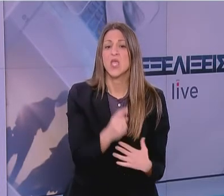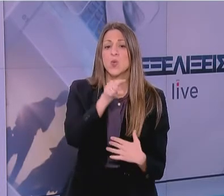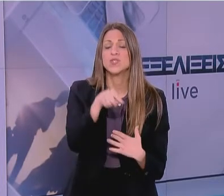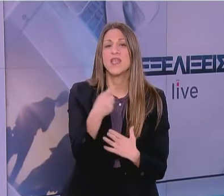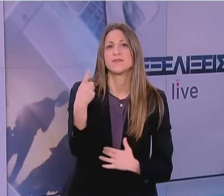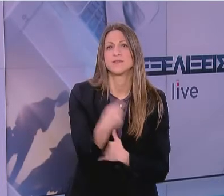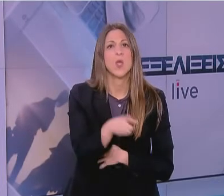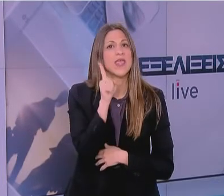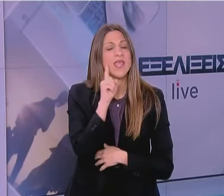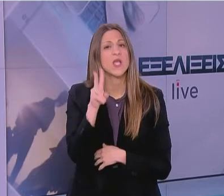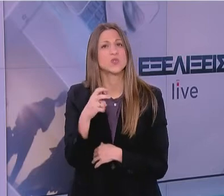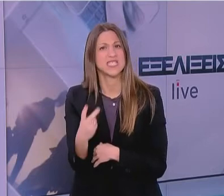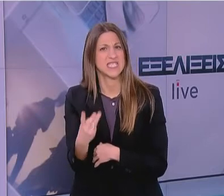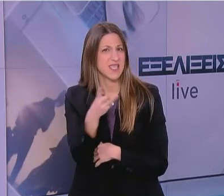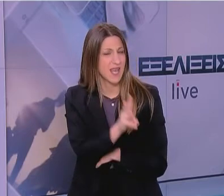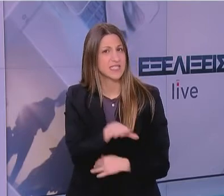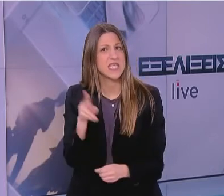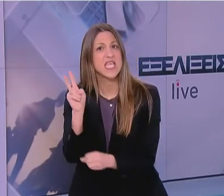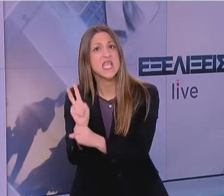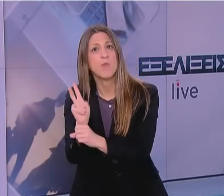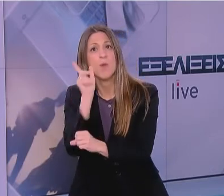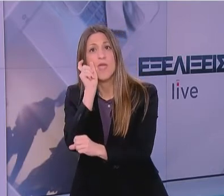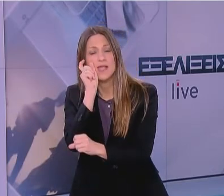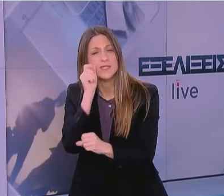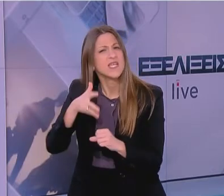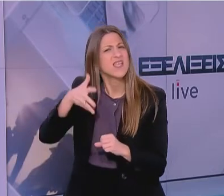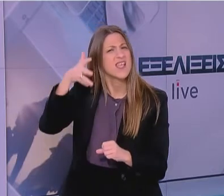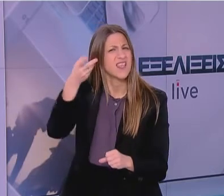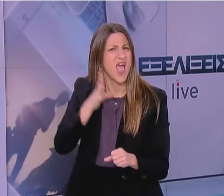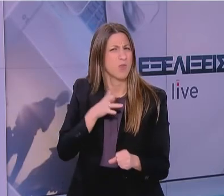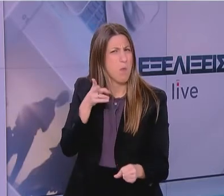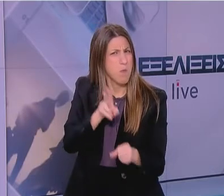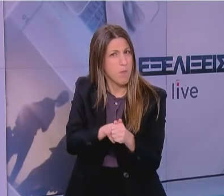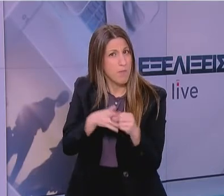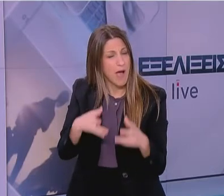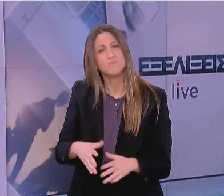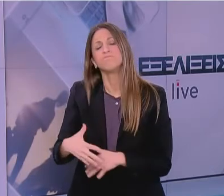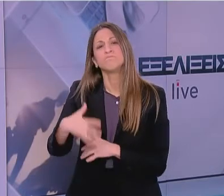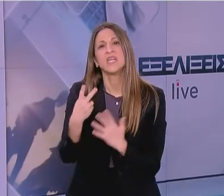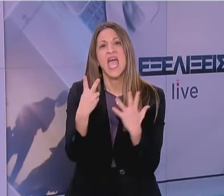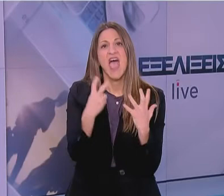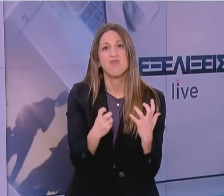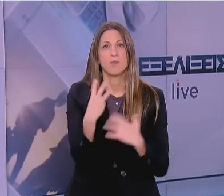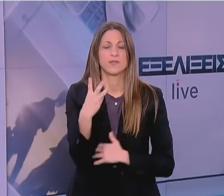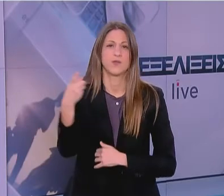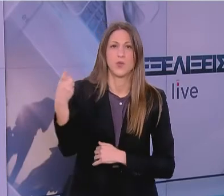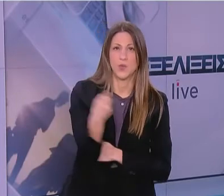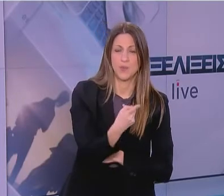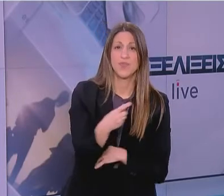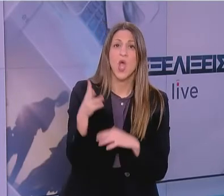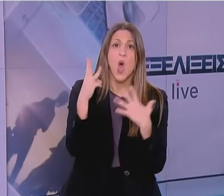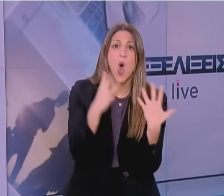23, είναι γυναίκες και οι υπόλοιποι άνδρες. Η διάμεση ηλικία των θανόντων συμπολιτών μας ήταν τα 73 έτη και